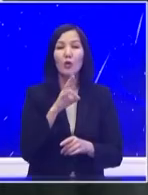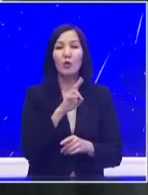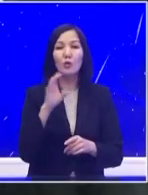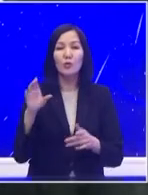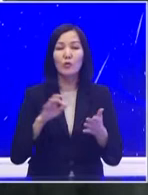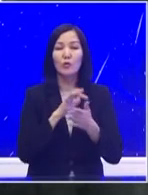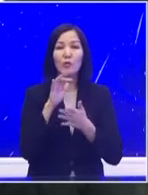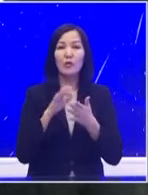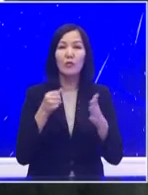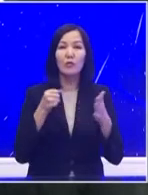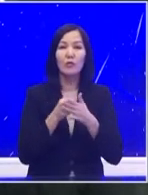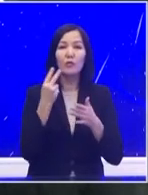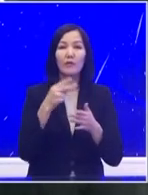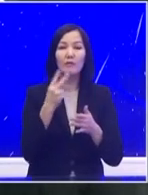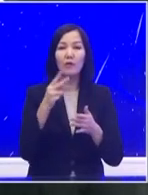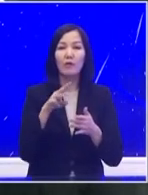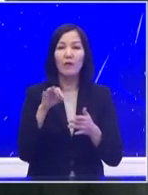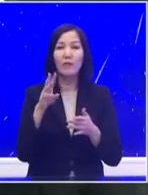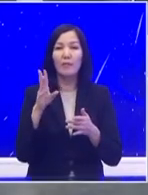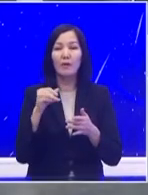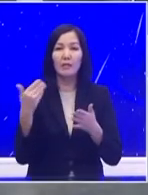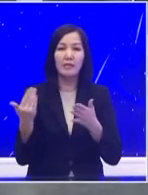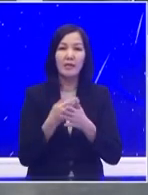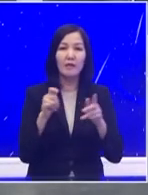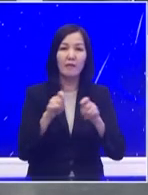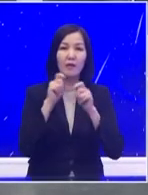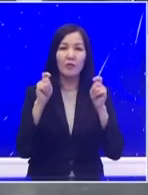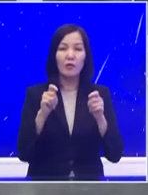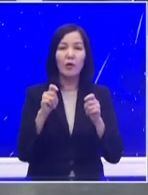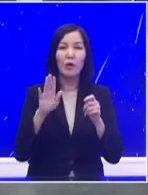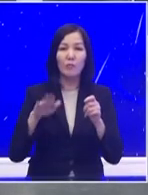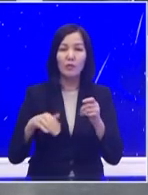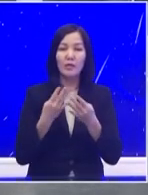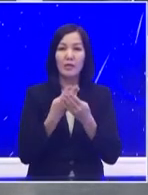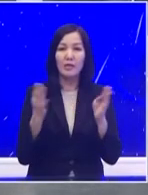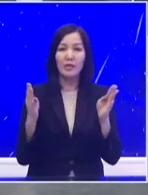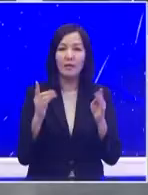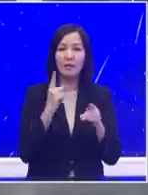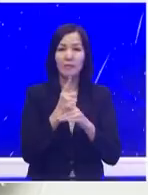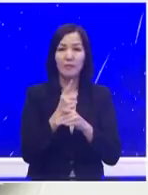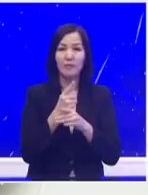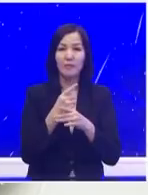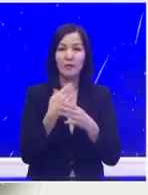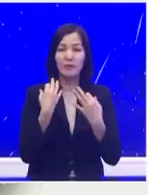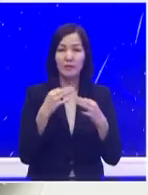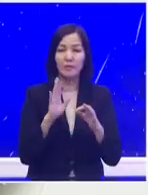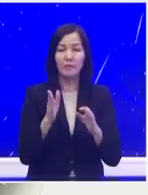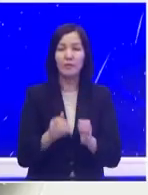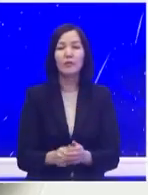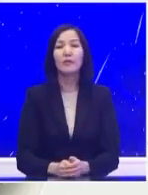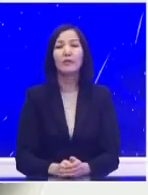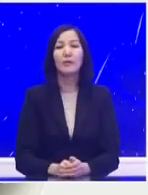будут действовать до 22 марта. Откроют их заново только после снятия карантина. Еламан Раймбеков, Иран Дюсен, телеканал ЖТСУ,